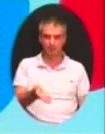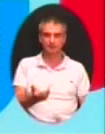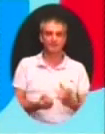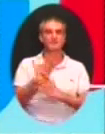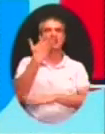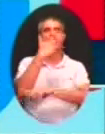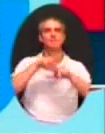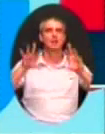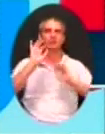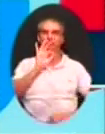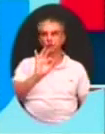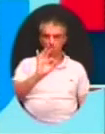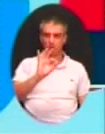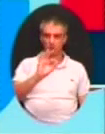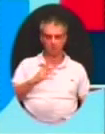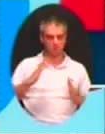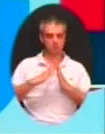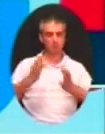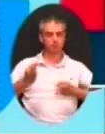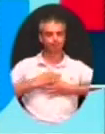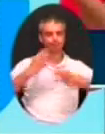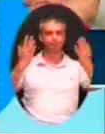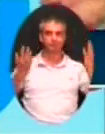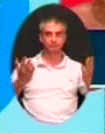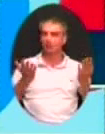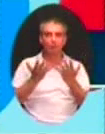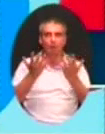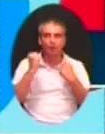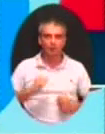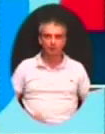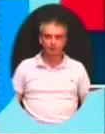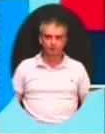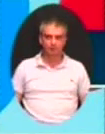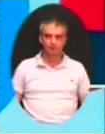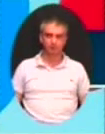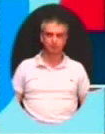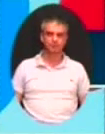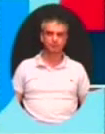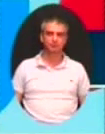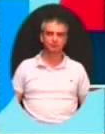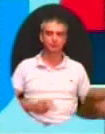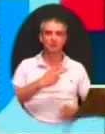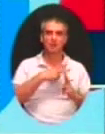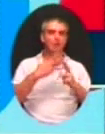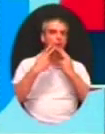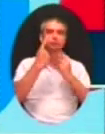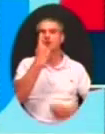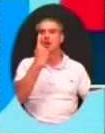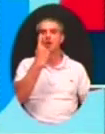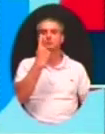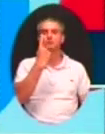ארצו, בית משלו. הכיצד? יש רק תשובה